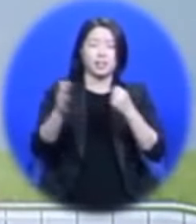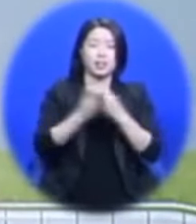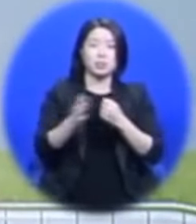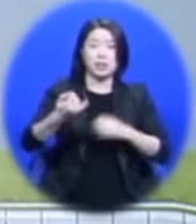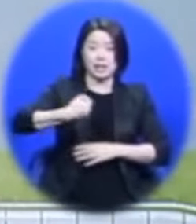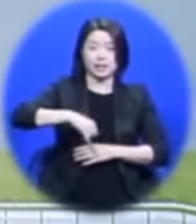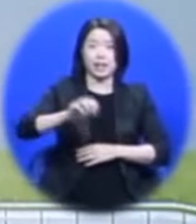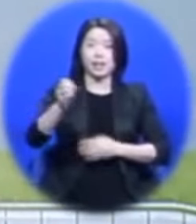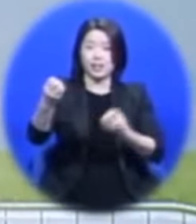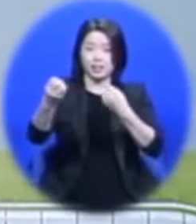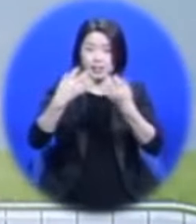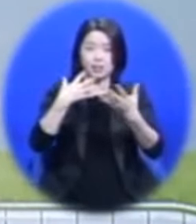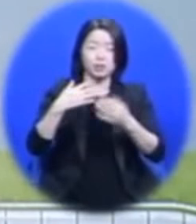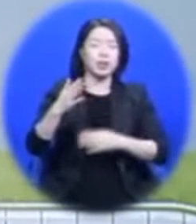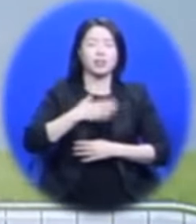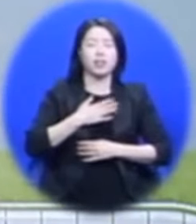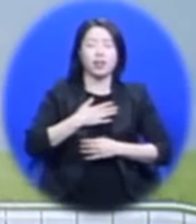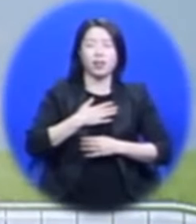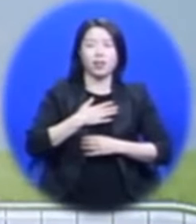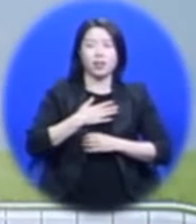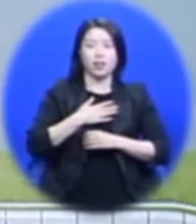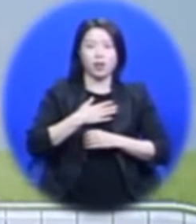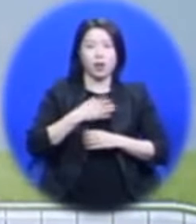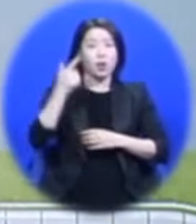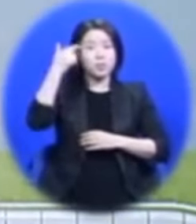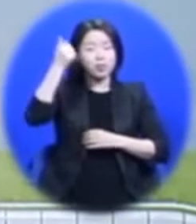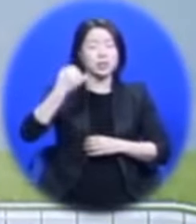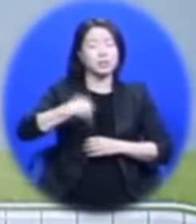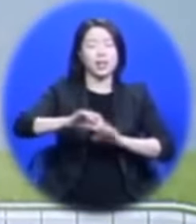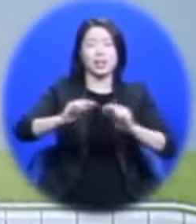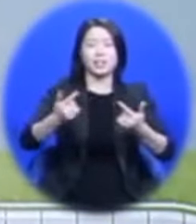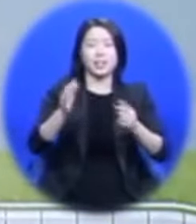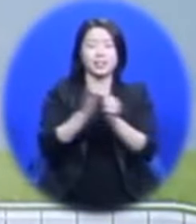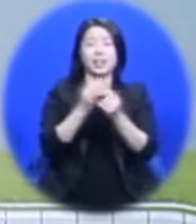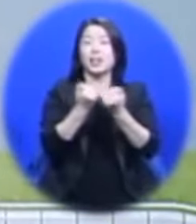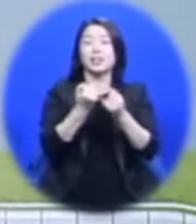아이가 난 목사님 딸 아니야, 난 사모님 딸이야.